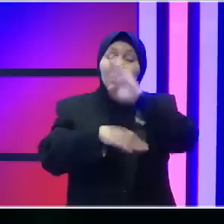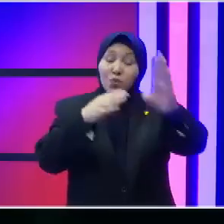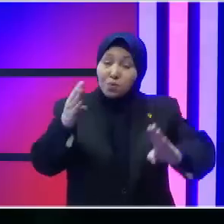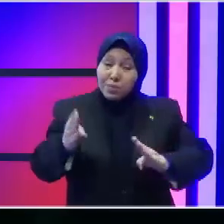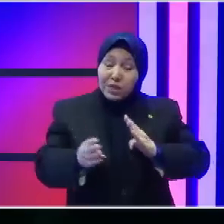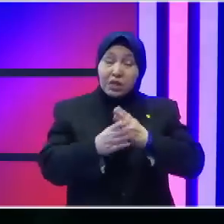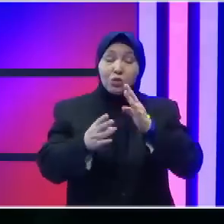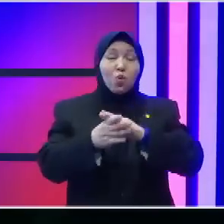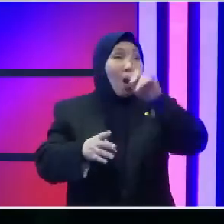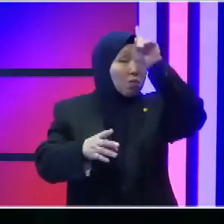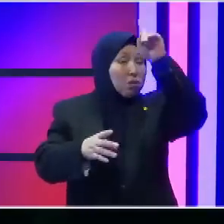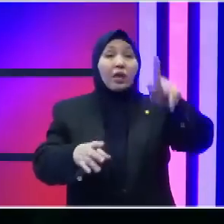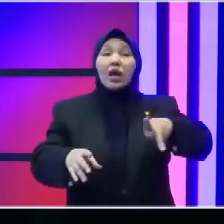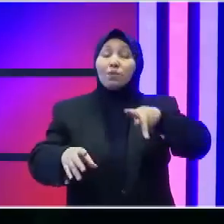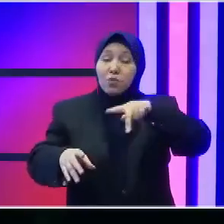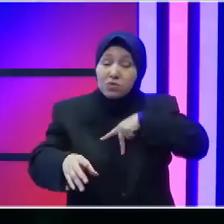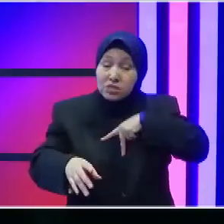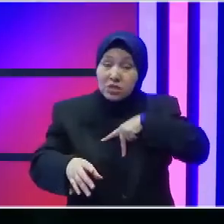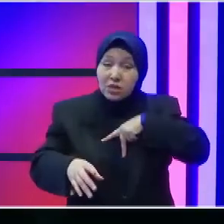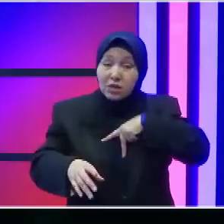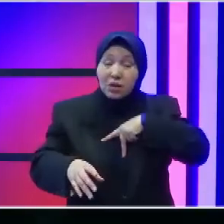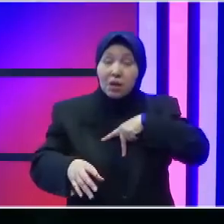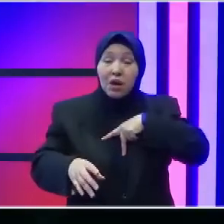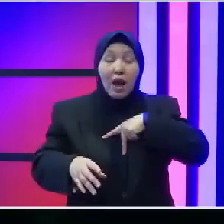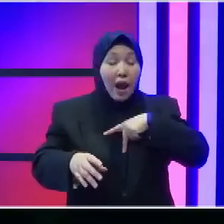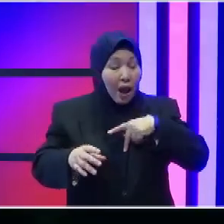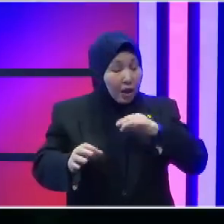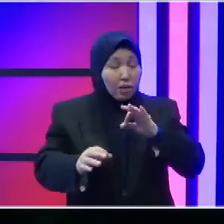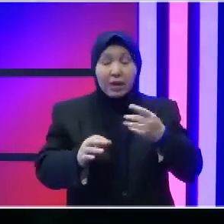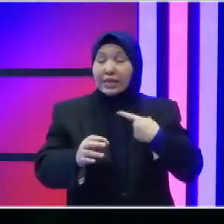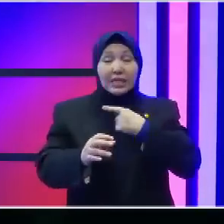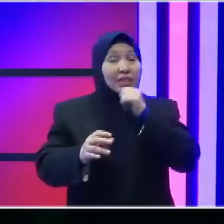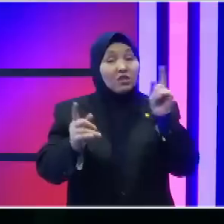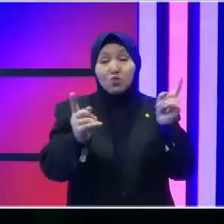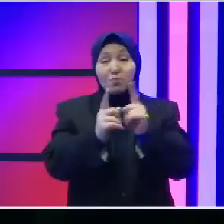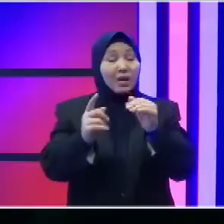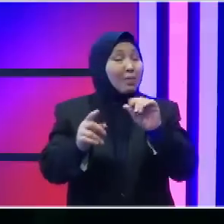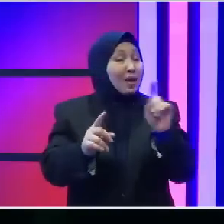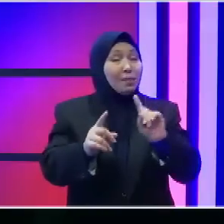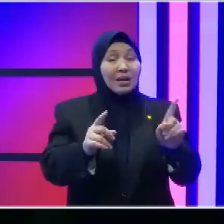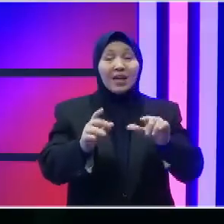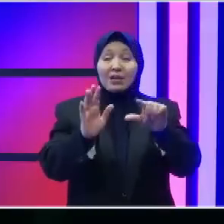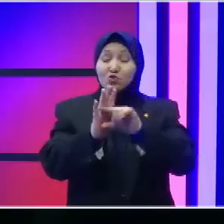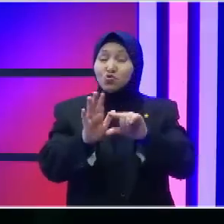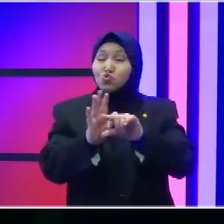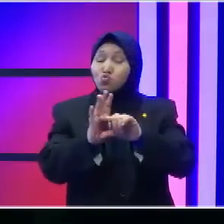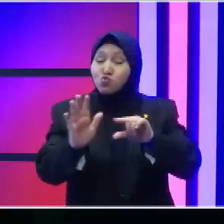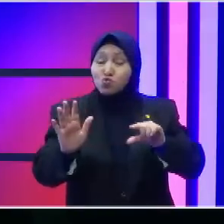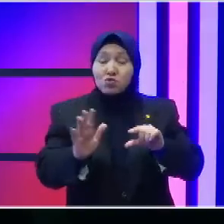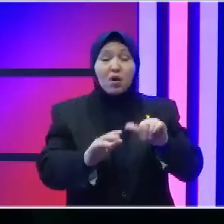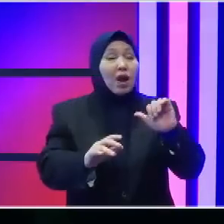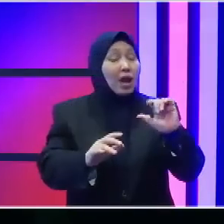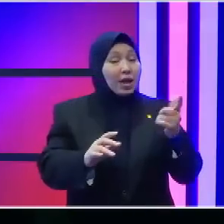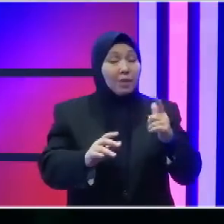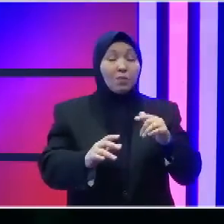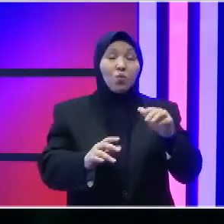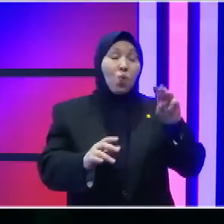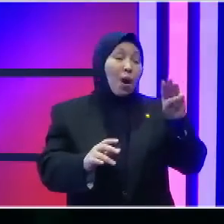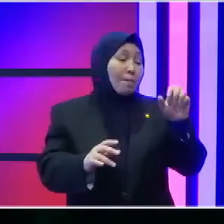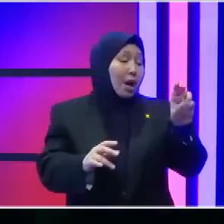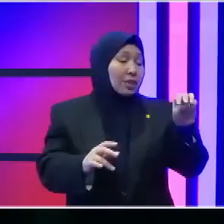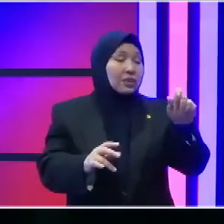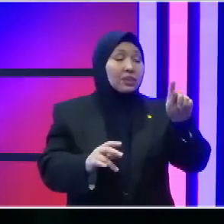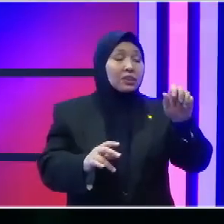antaranya ada tambahan yang biasanya kita tak jumpa di surah lain, wa ma tahta thara. Maksudnya wa ma tahta thara ini maksudnya